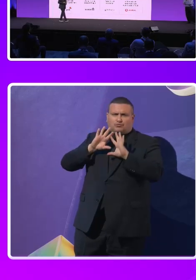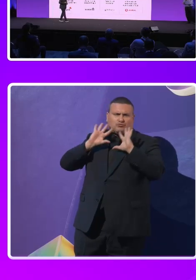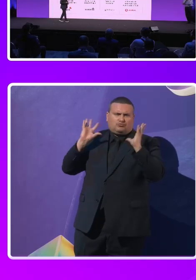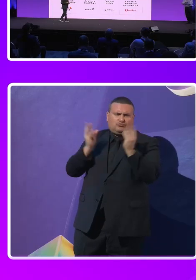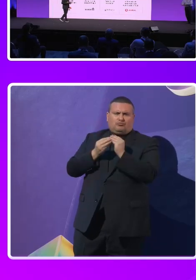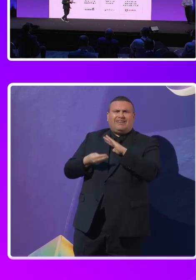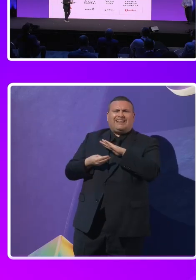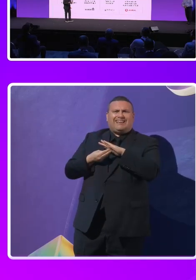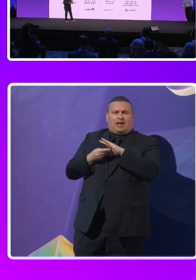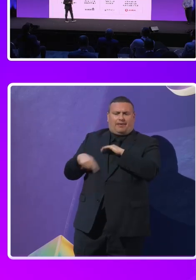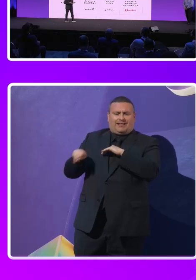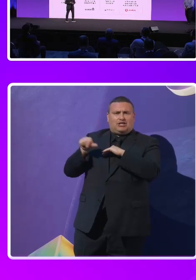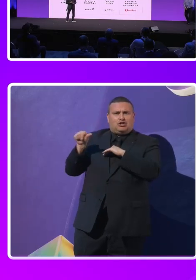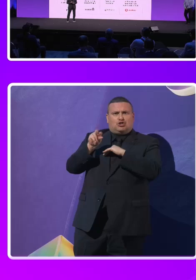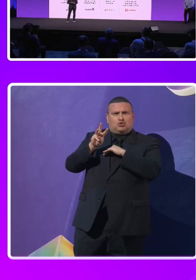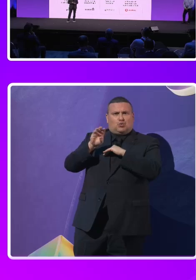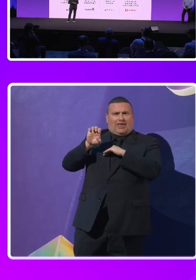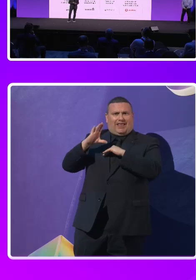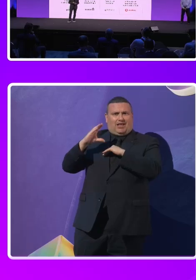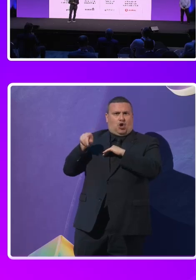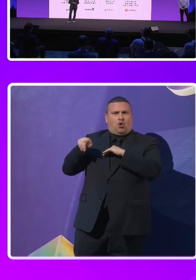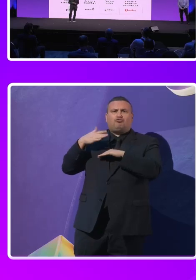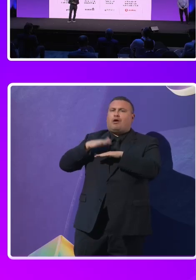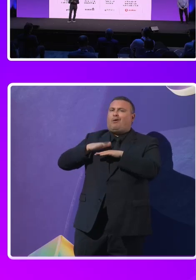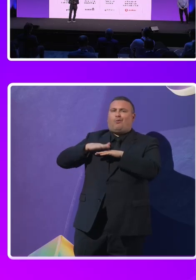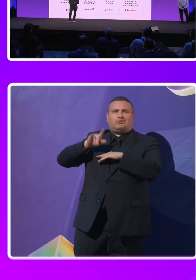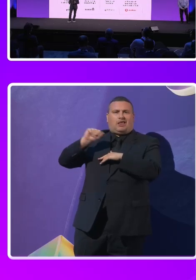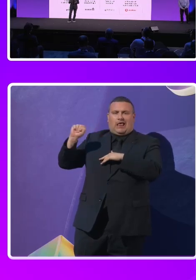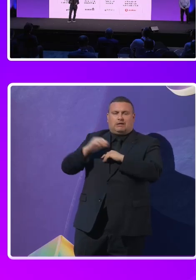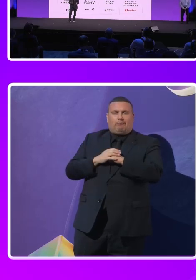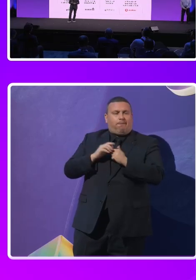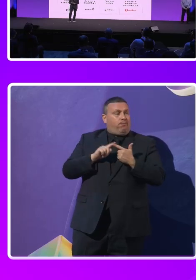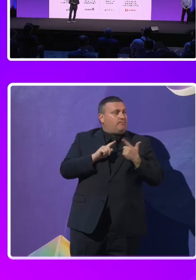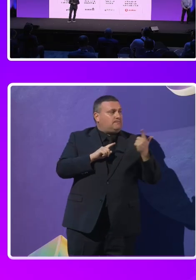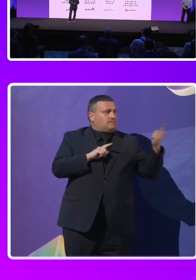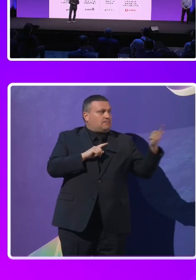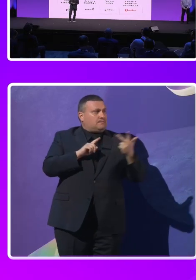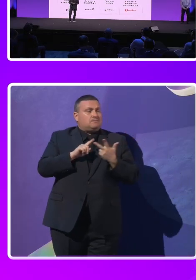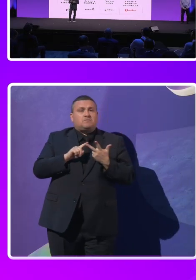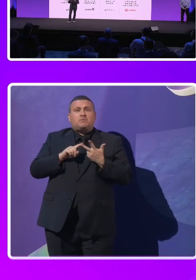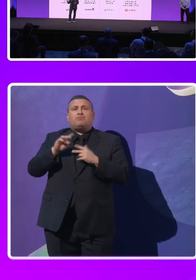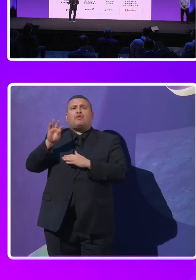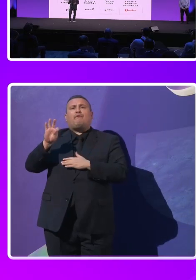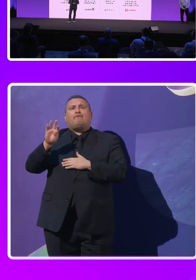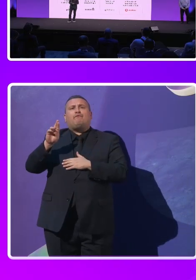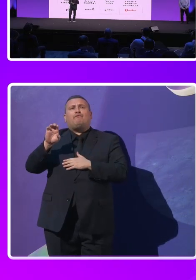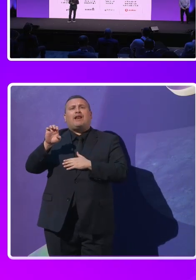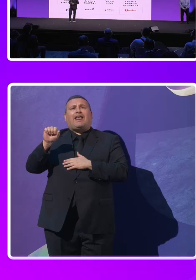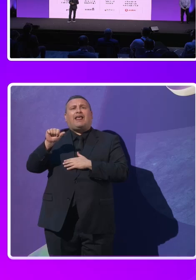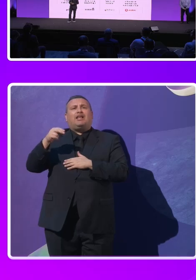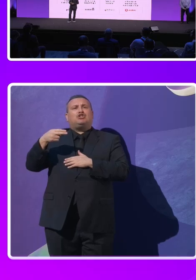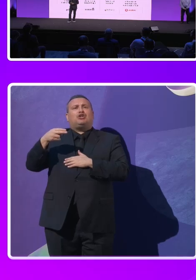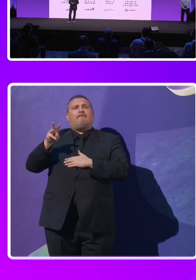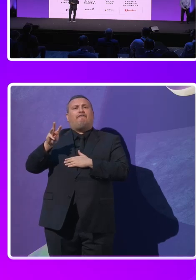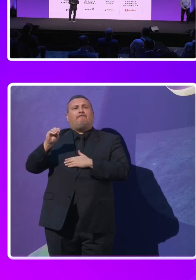di suiko ha iniziato a sfruttare questa tecnologia freshworks invece è un'azienda leader nel fornire